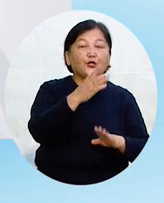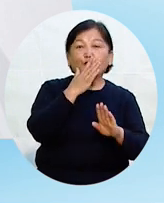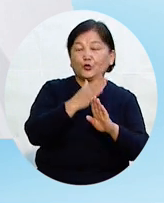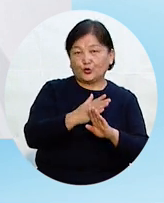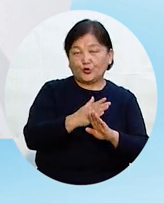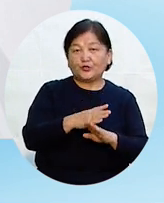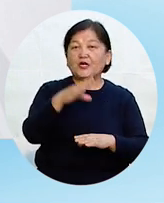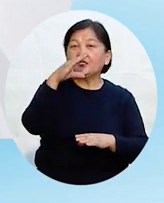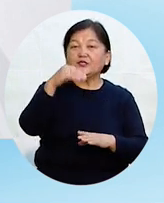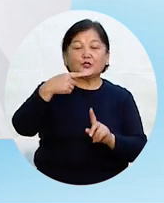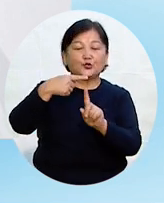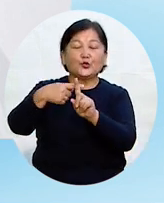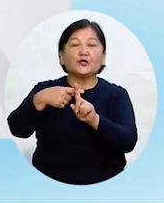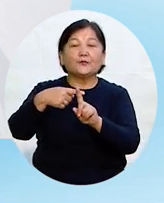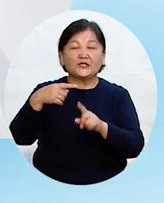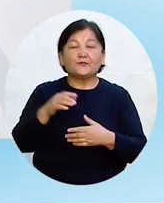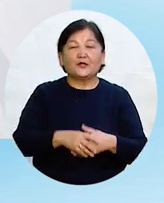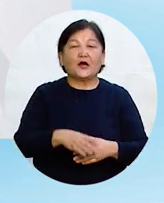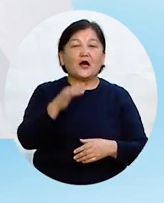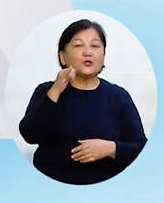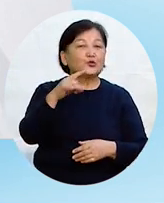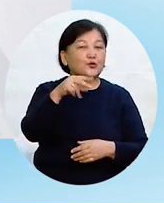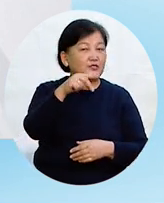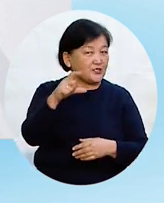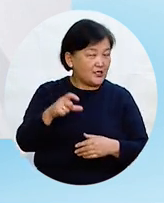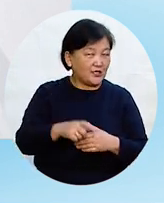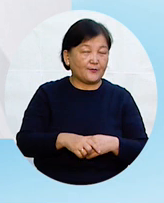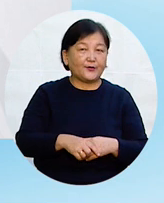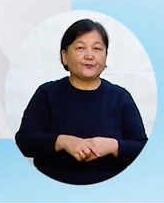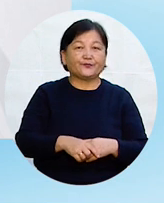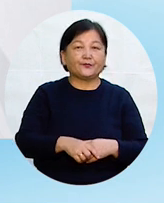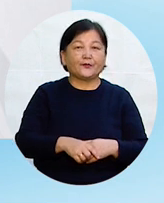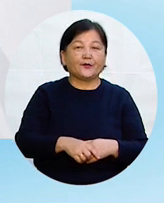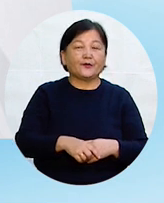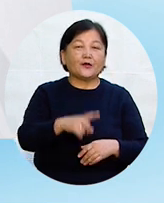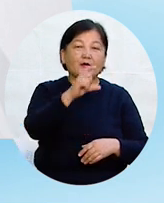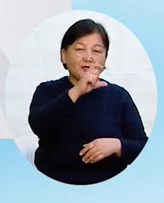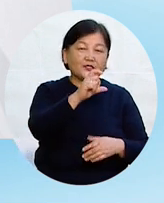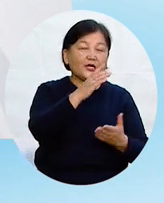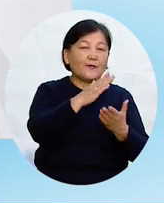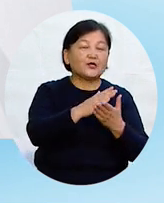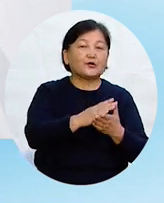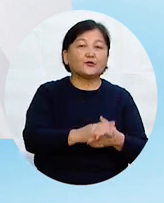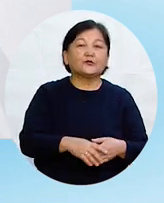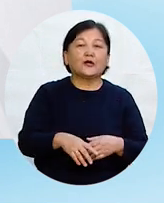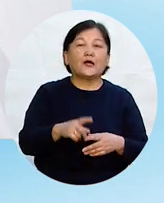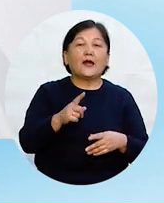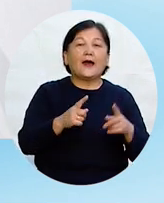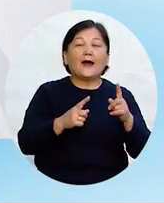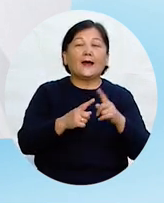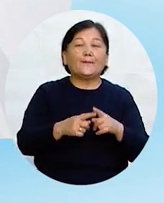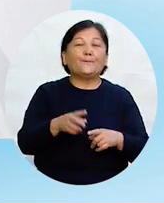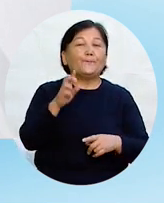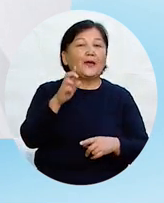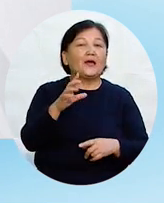жи нөхцөлийг залгасан байна. Харин сурчээ гэдэг үгийн хувьд хатуу дэвсгэр буюу нөгөө багарсад Б, Г,